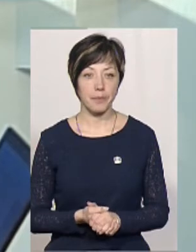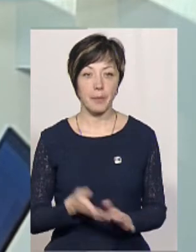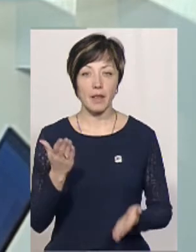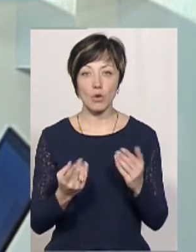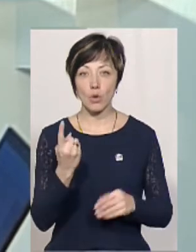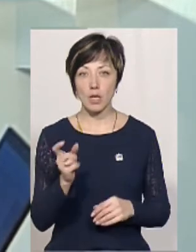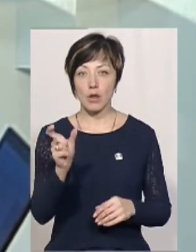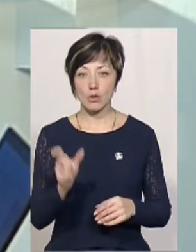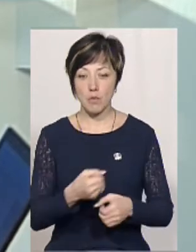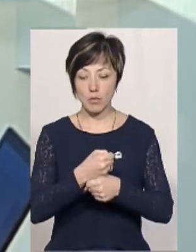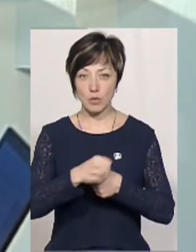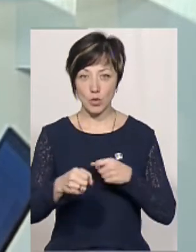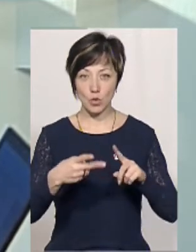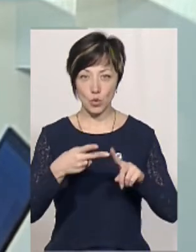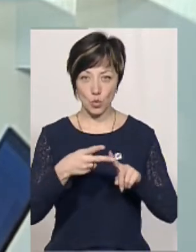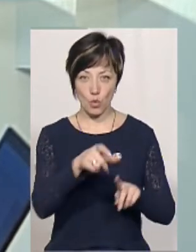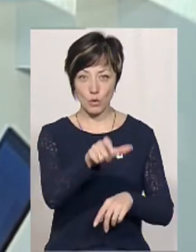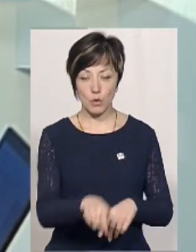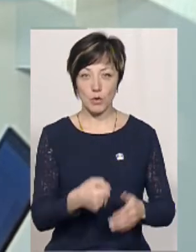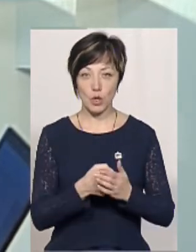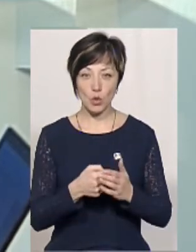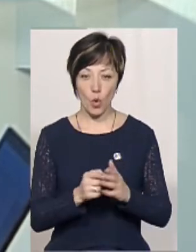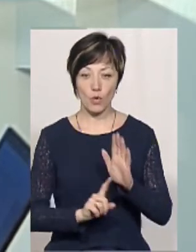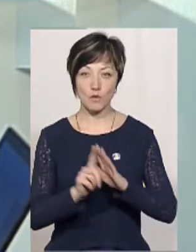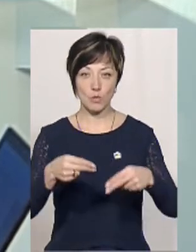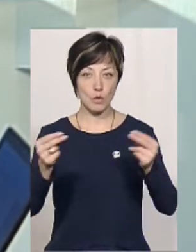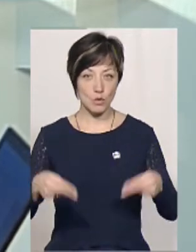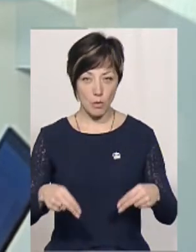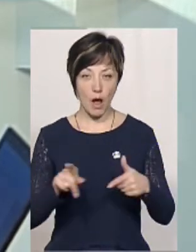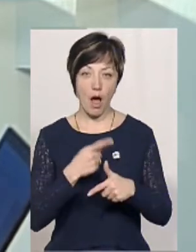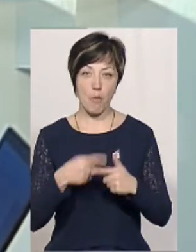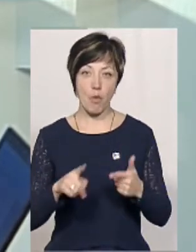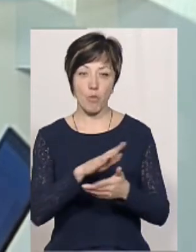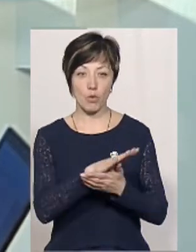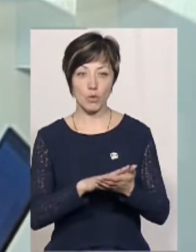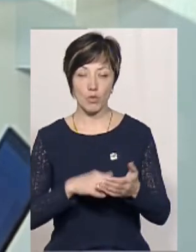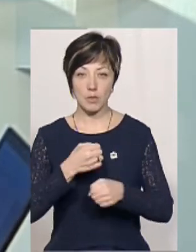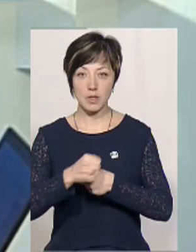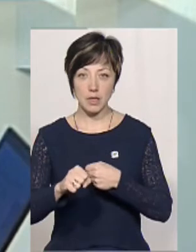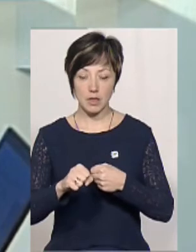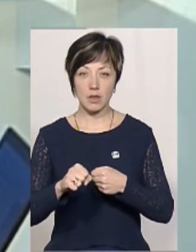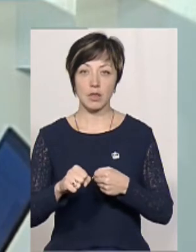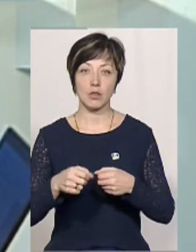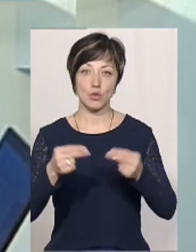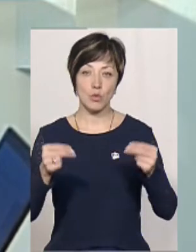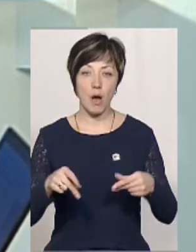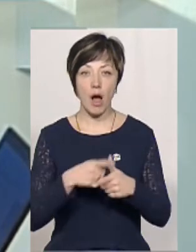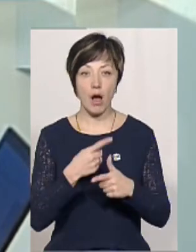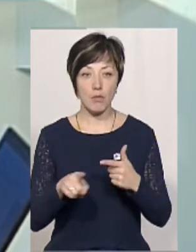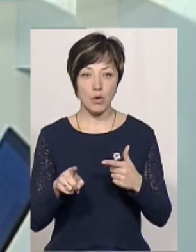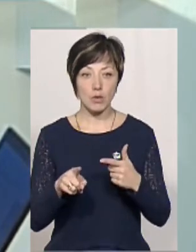Якщо одна особа примушує особу іншу до вступу у шлюб, або продовжувати примусово укладати шлюб,